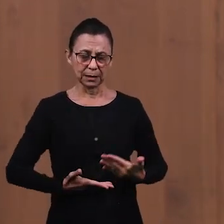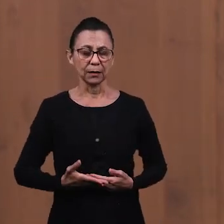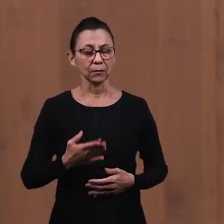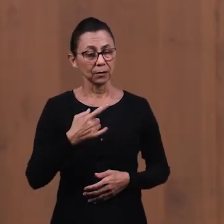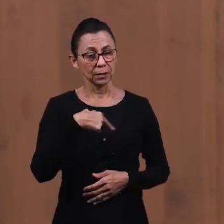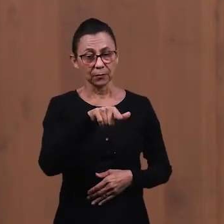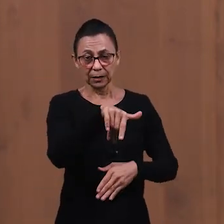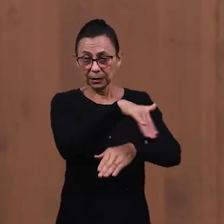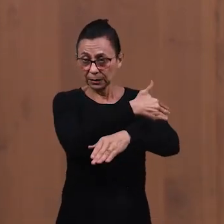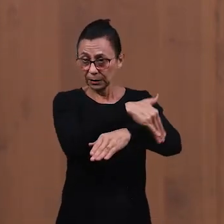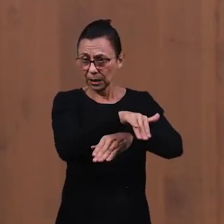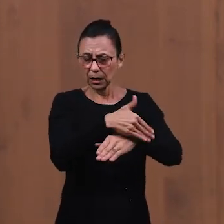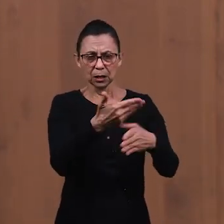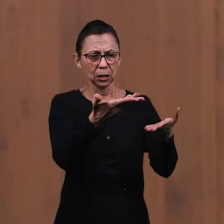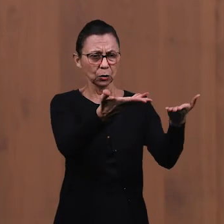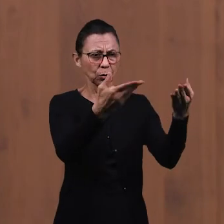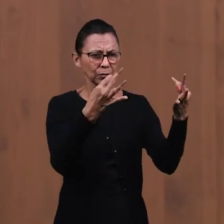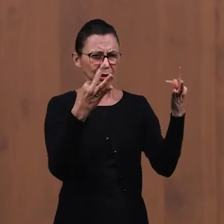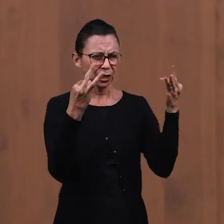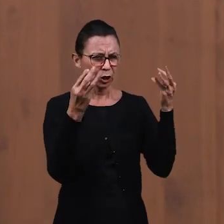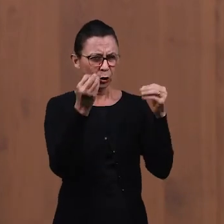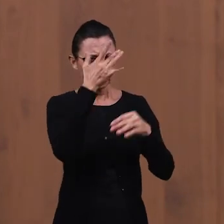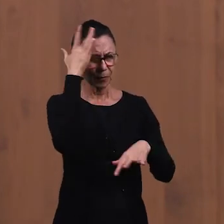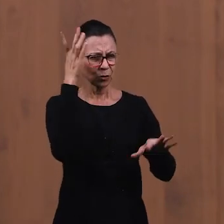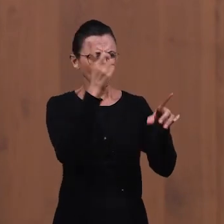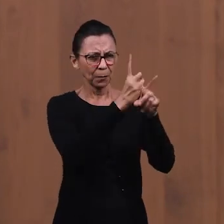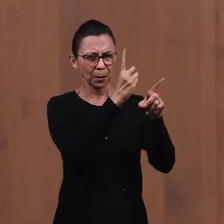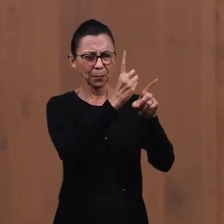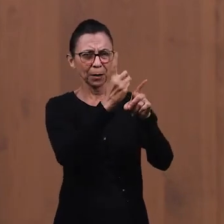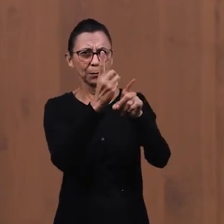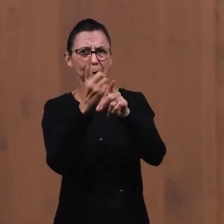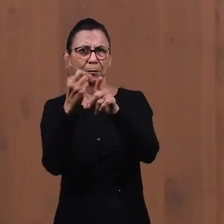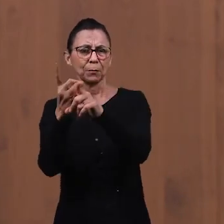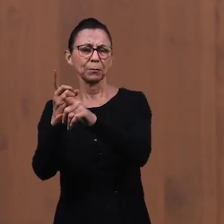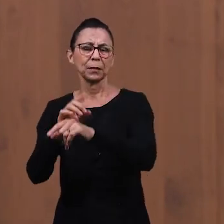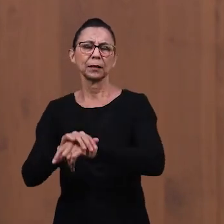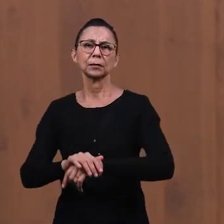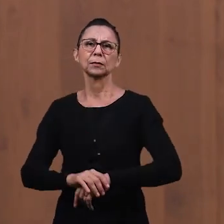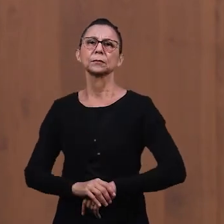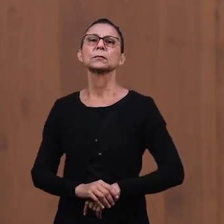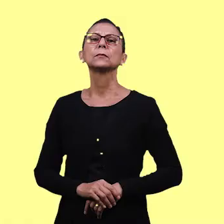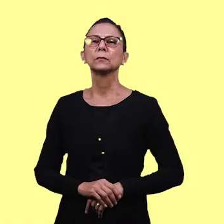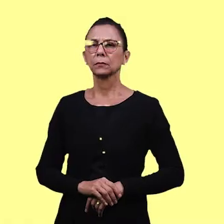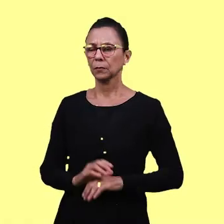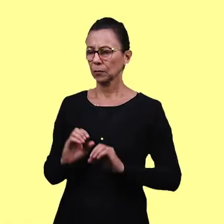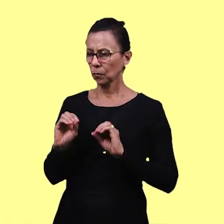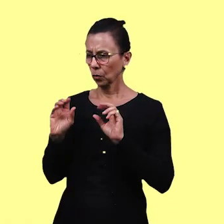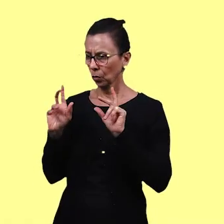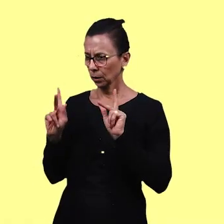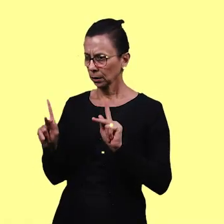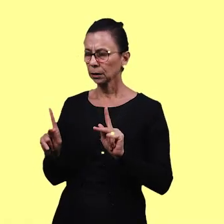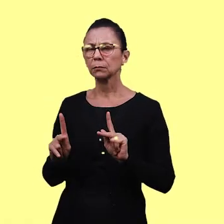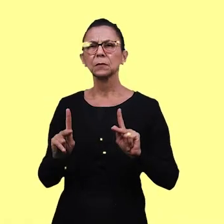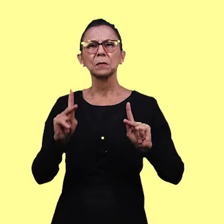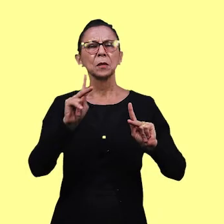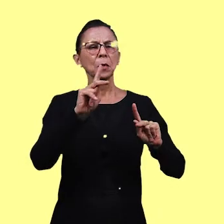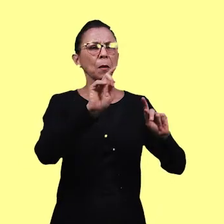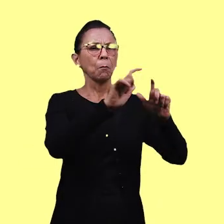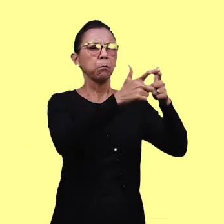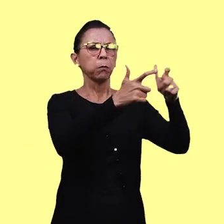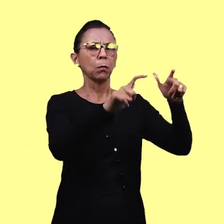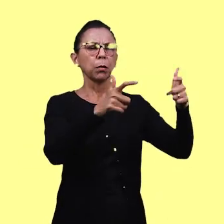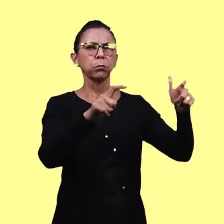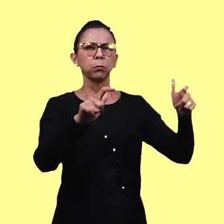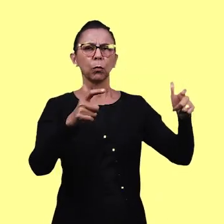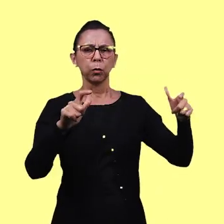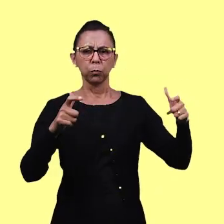ses serviteurs. Maintenant, vous allez dans les rues et vous allez inviter tous que vous retrouvez. Et tel comme le roi a demandé, les serviteurs